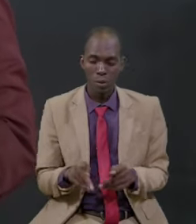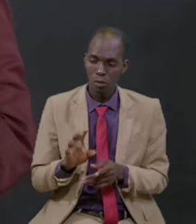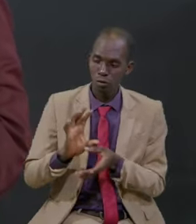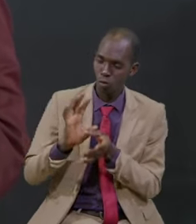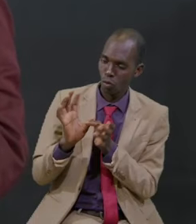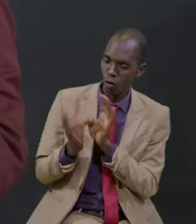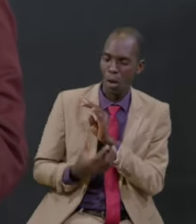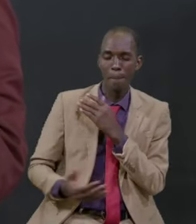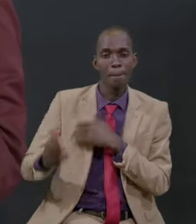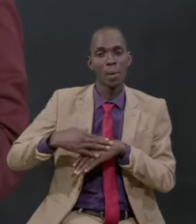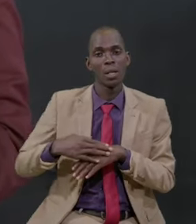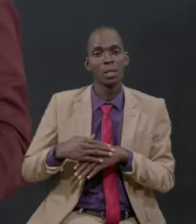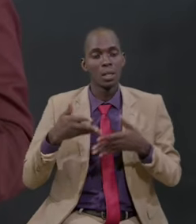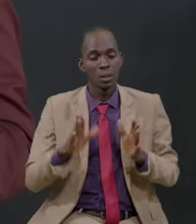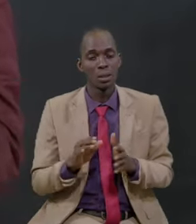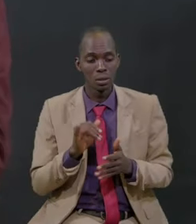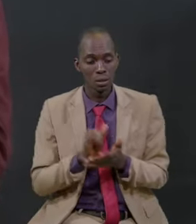celui